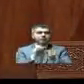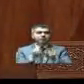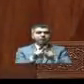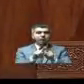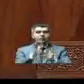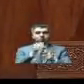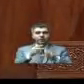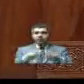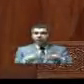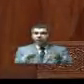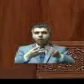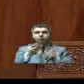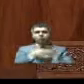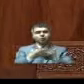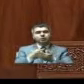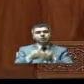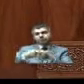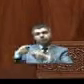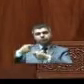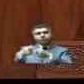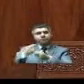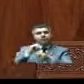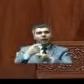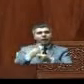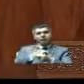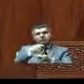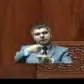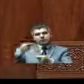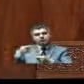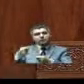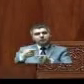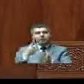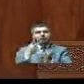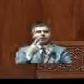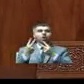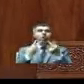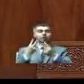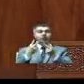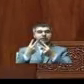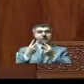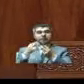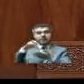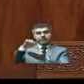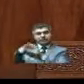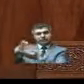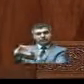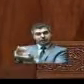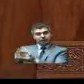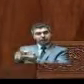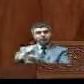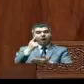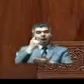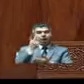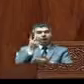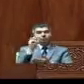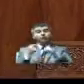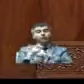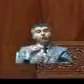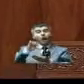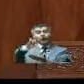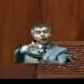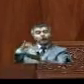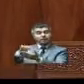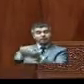مباشر بالأحوال الجوية انطلقت عملية توزيع المؤن الغذائية والأغطية داخل الأقاليم المحصية اللي